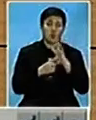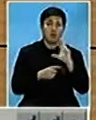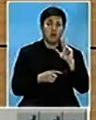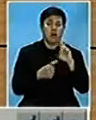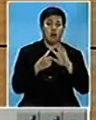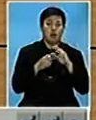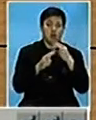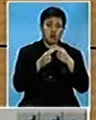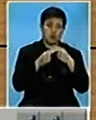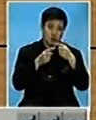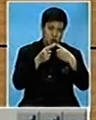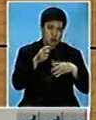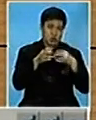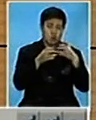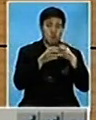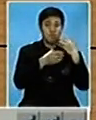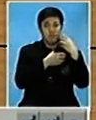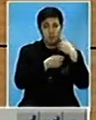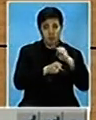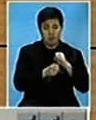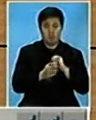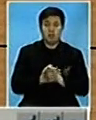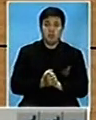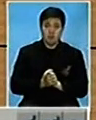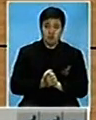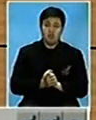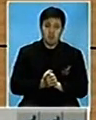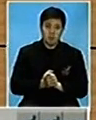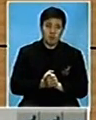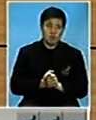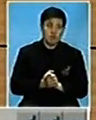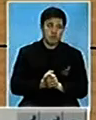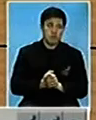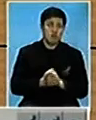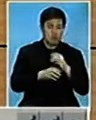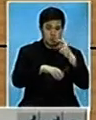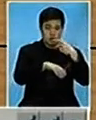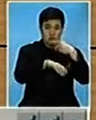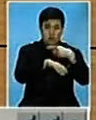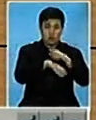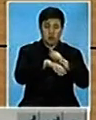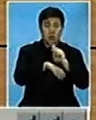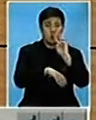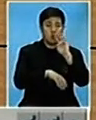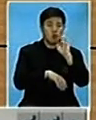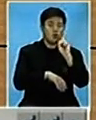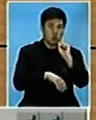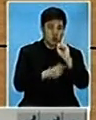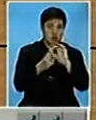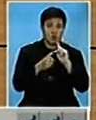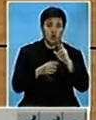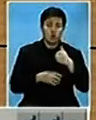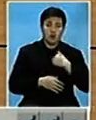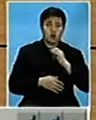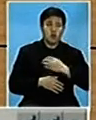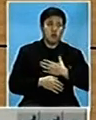ายชื่อประชาธิปัตย์เมื่อท่านประธานวิสุทธิ์ชัยดรุณนั่งเป็นประธานผมรู้สึกโล่ง